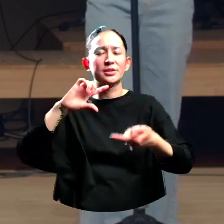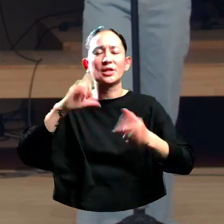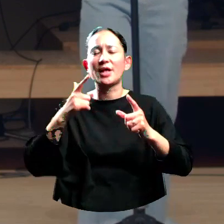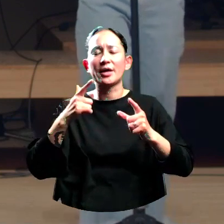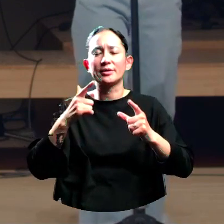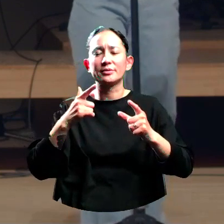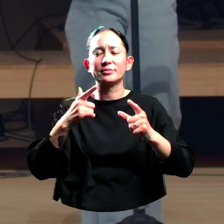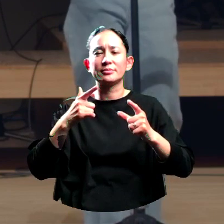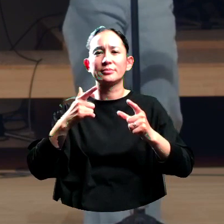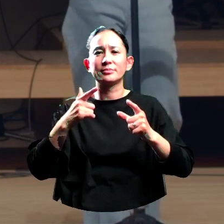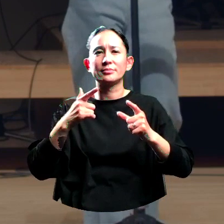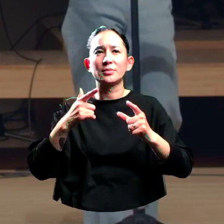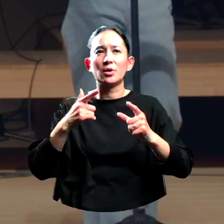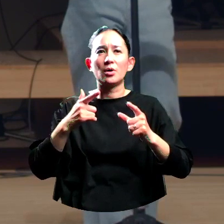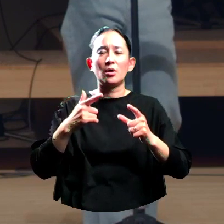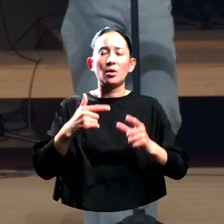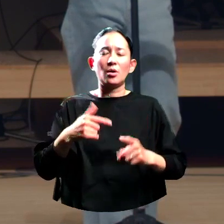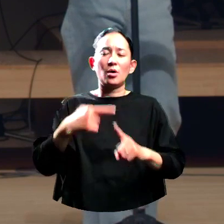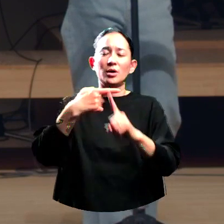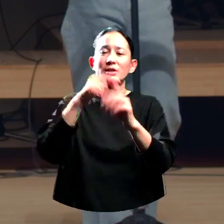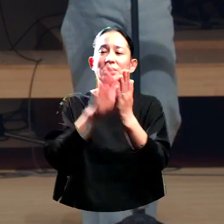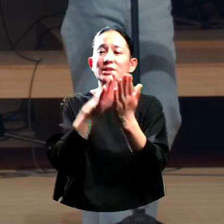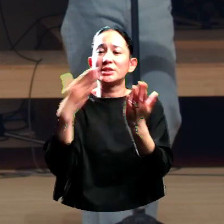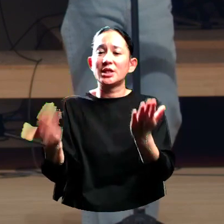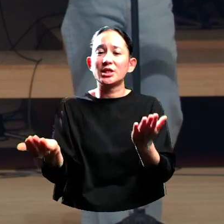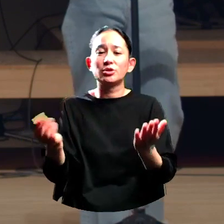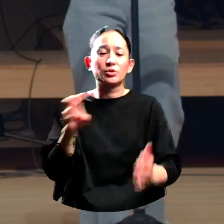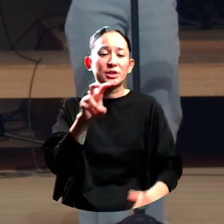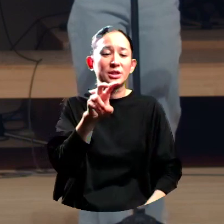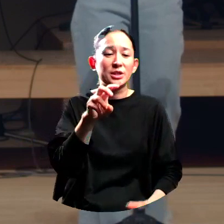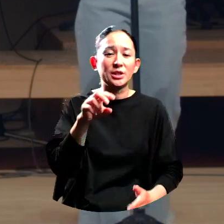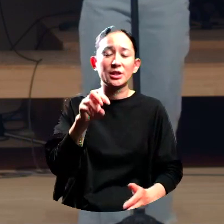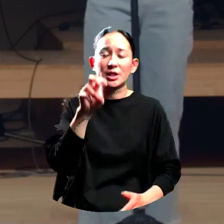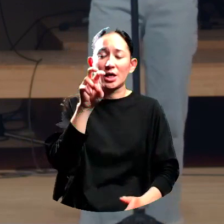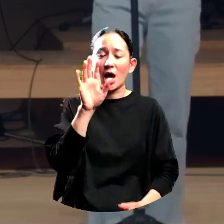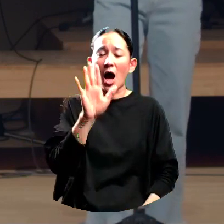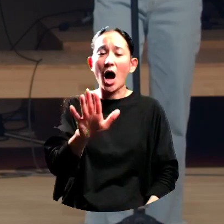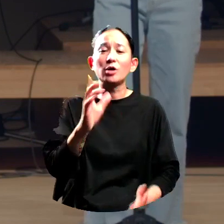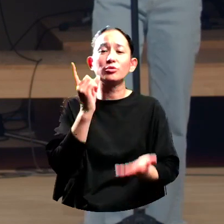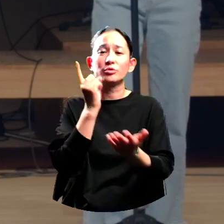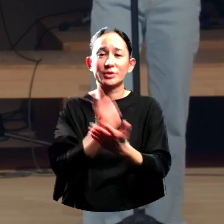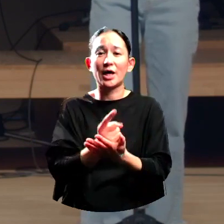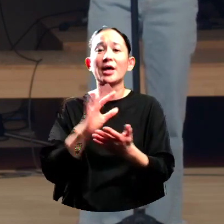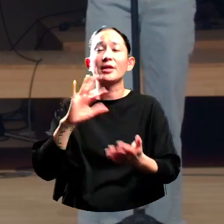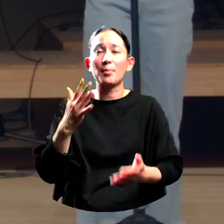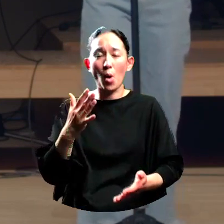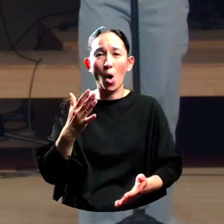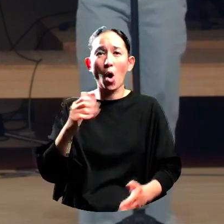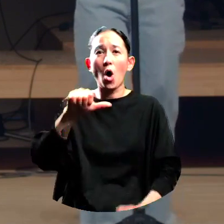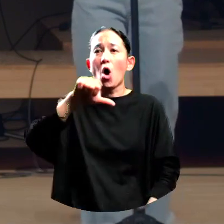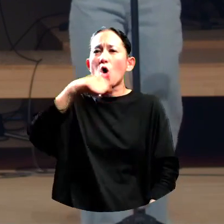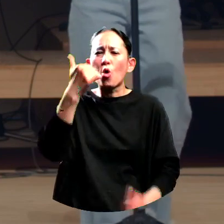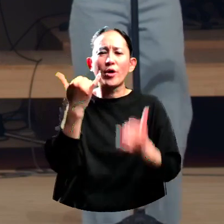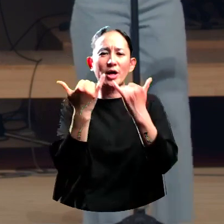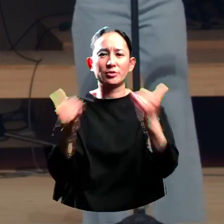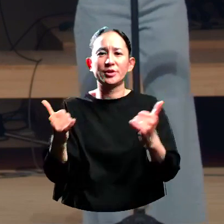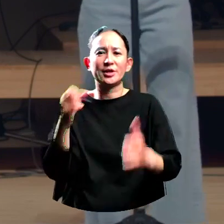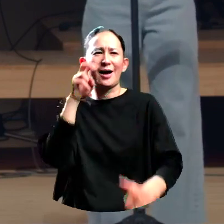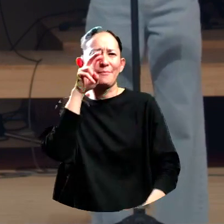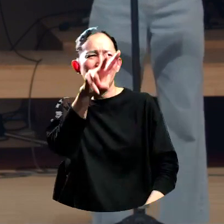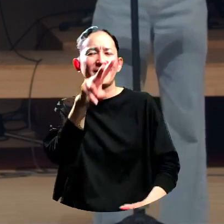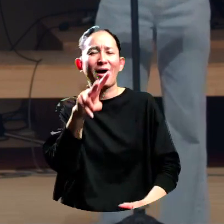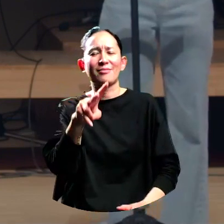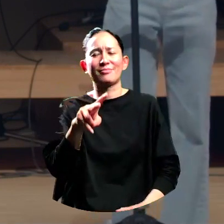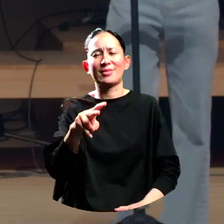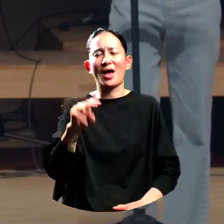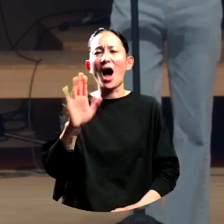書に記されているだけでも500人がイエスの復活を目撃したって言うんですよ。 There were 500 of them counting only what's in the Bible. もし